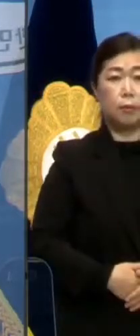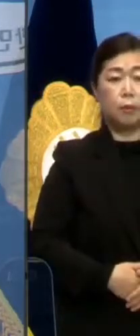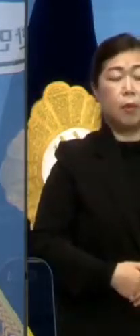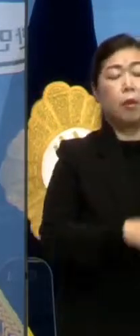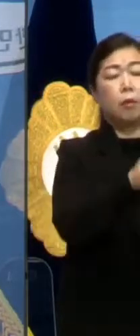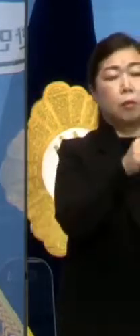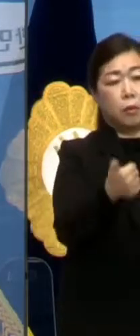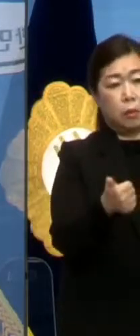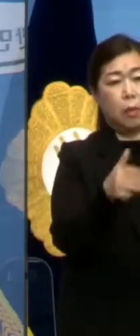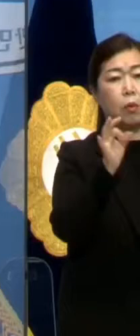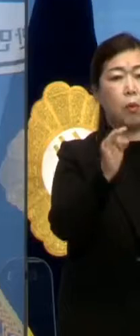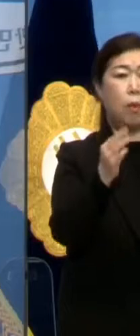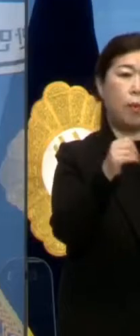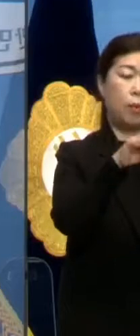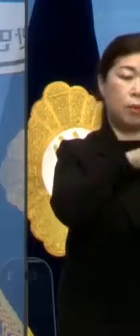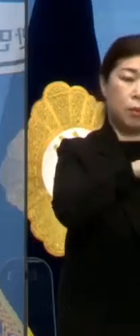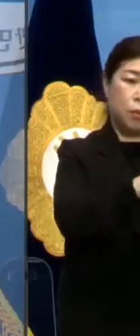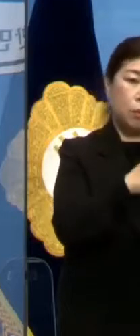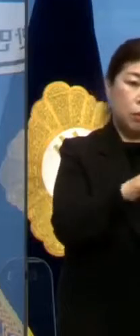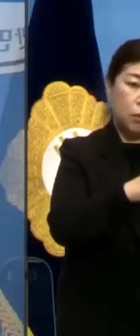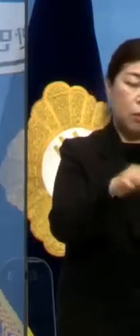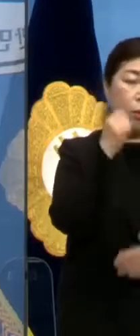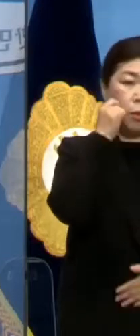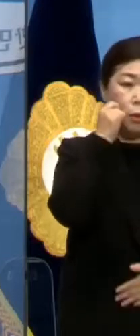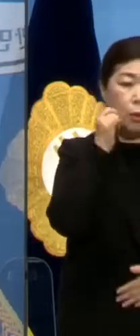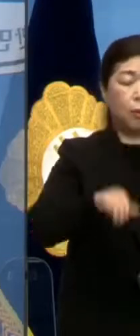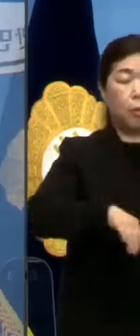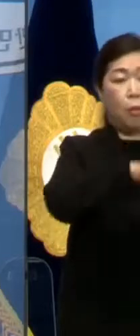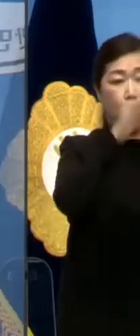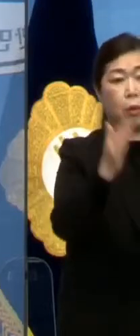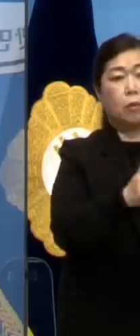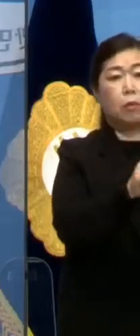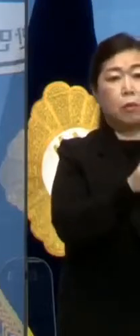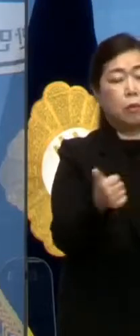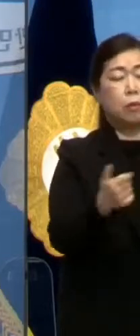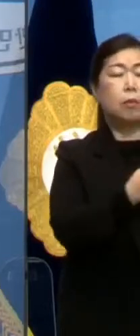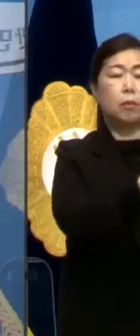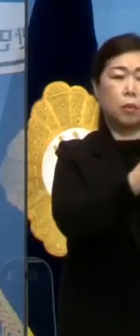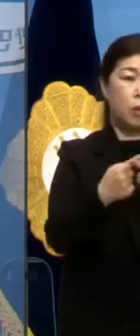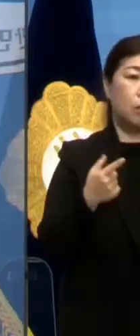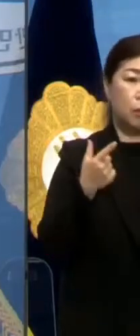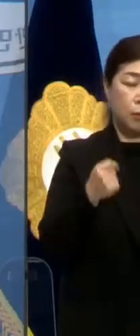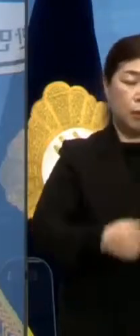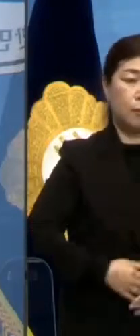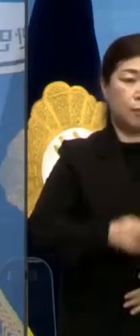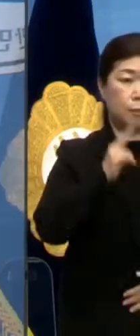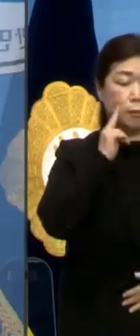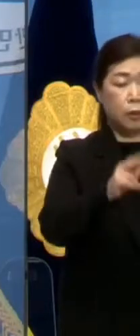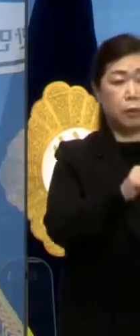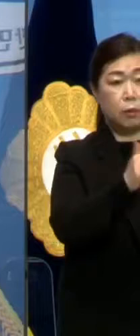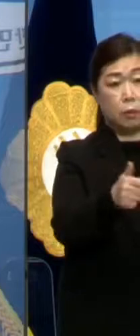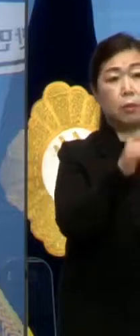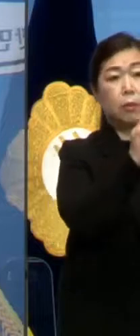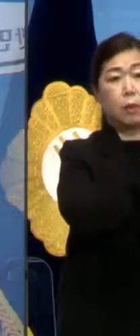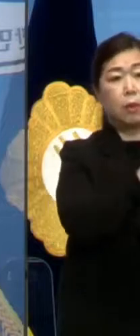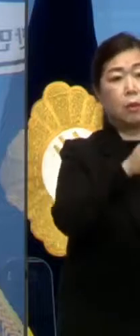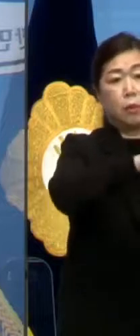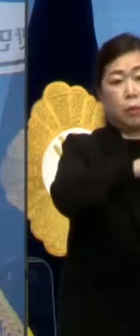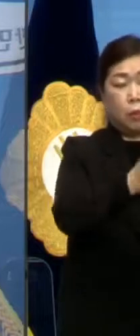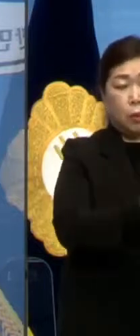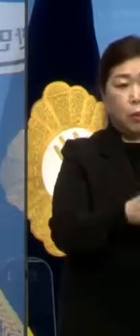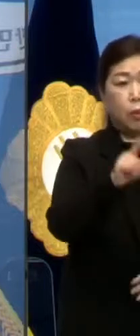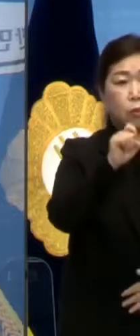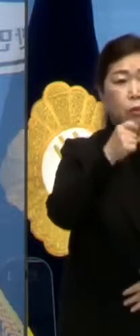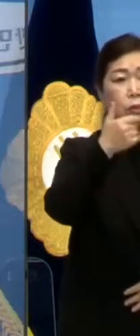죽음은 값을 매길 수 없습니다. 모든 죽음은 같습니다. 비극적으로 죽은 정인이만큼이나